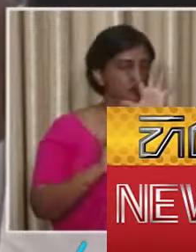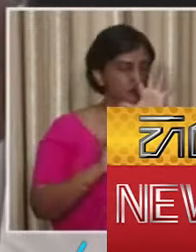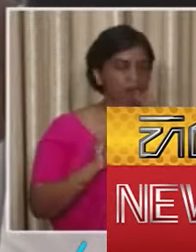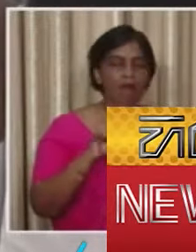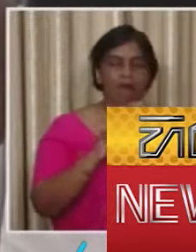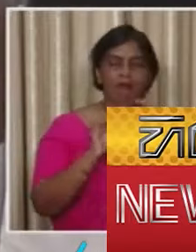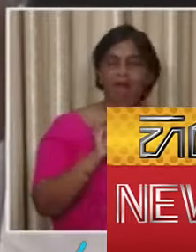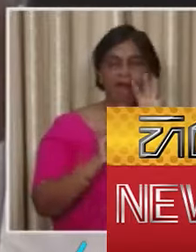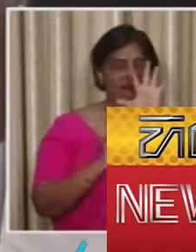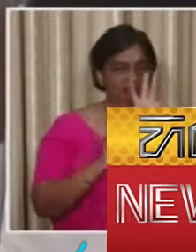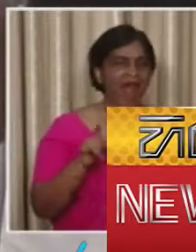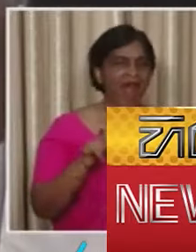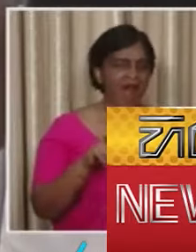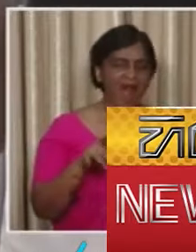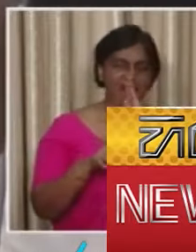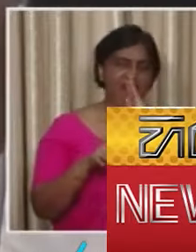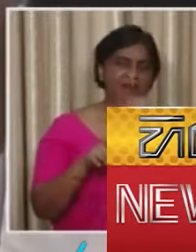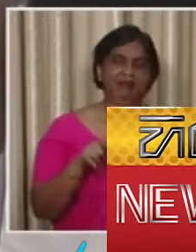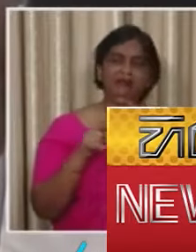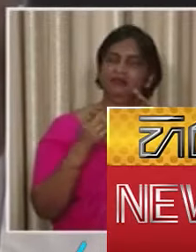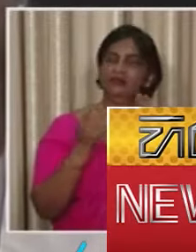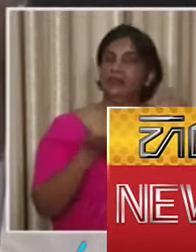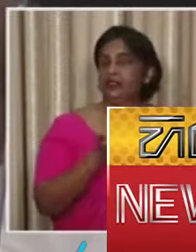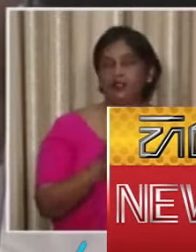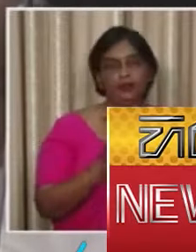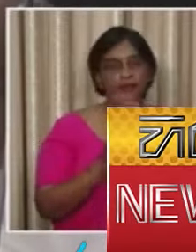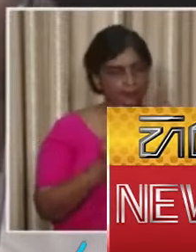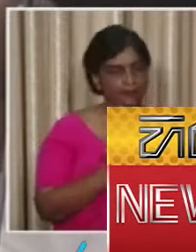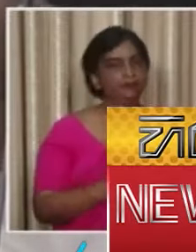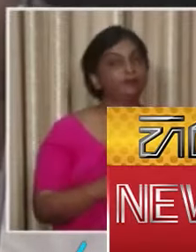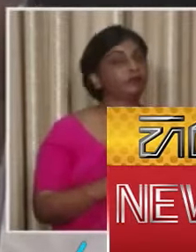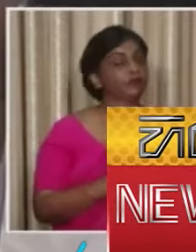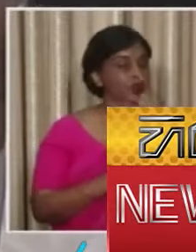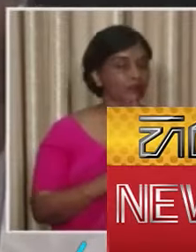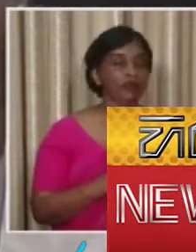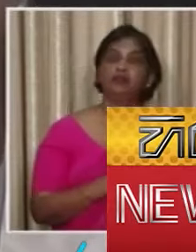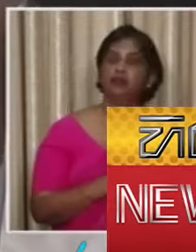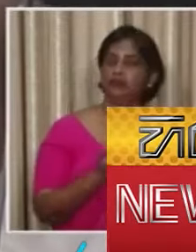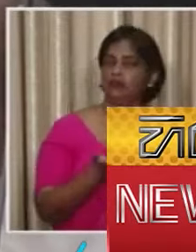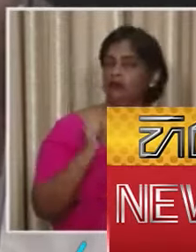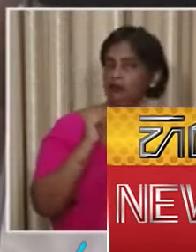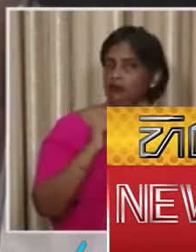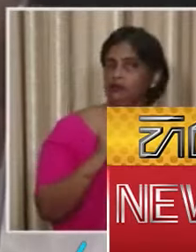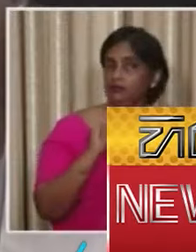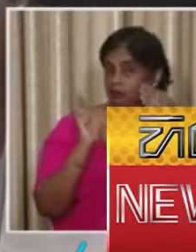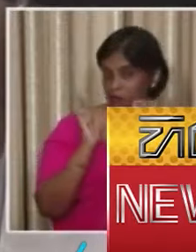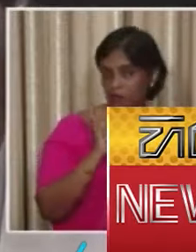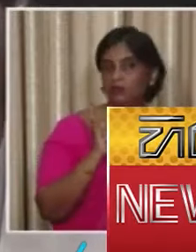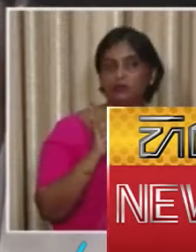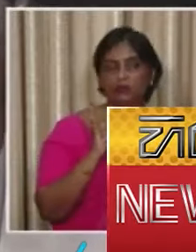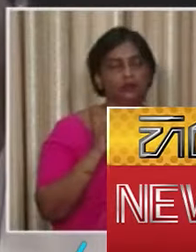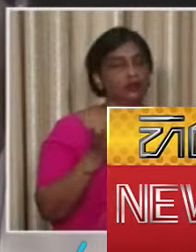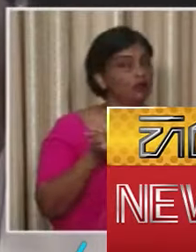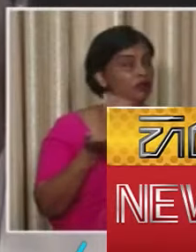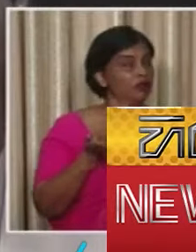ඩොලර් බිලියන 5ක් අපිට මේකෙන් ඉතුරු කර ගන්නට පුළුවන්. මේ නිසා ආර්ථික යථා තත්ත්වයට පත්කිරීම,